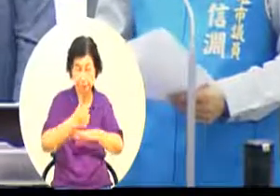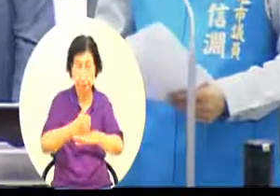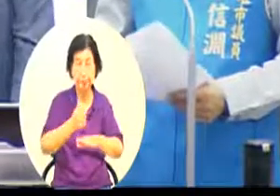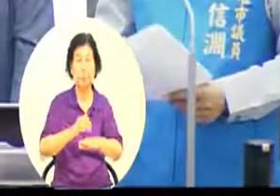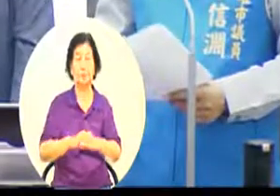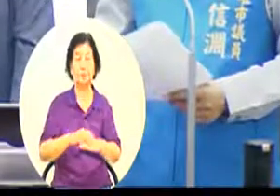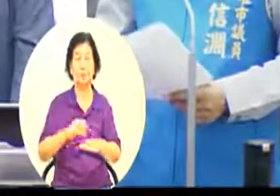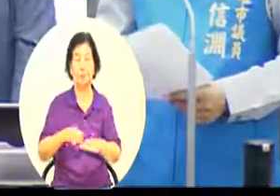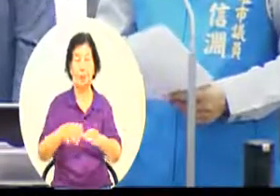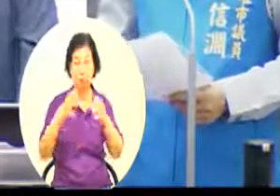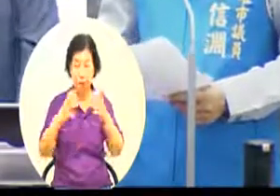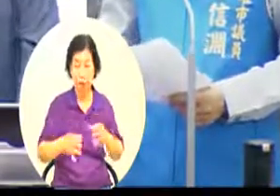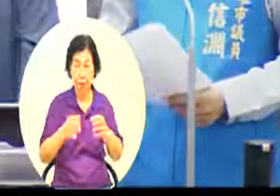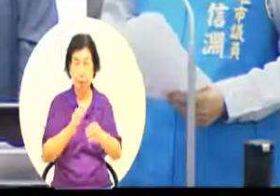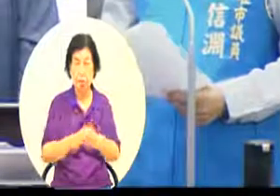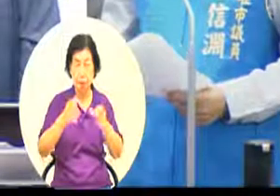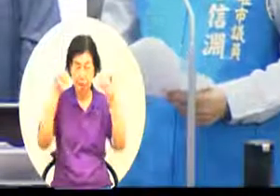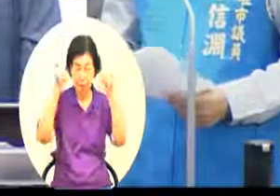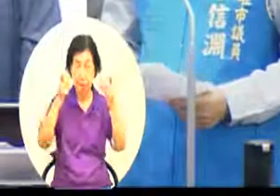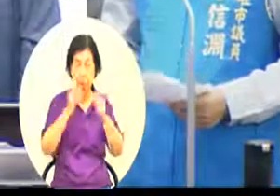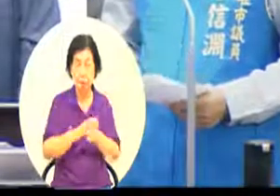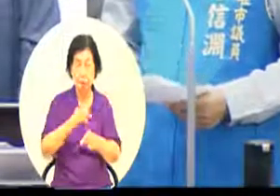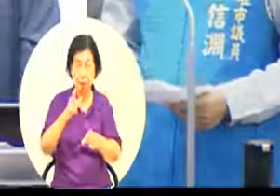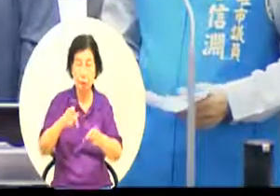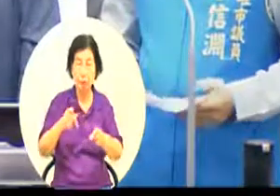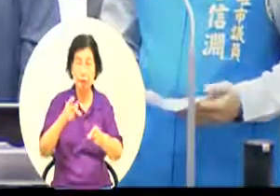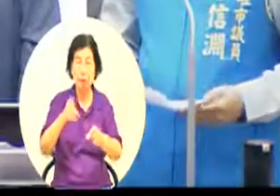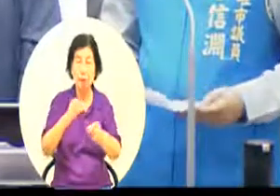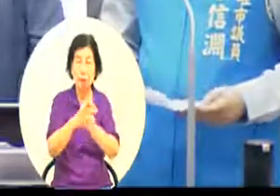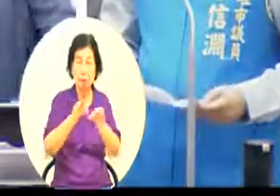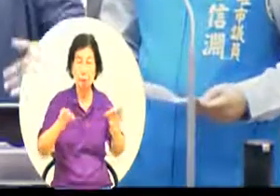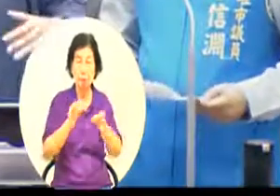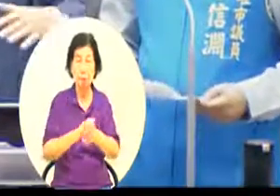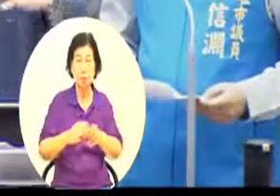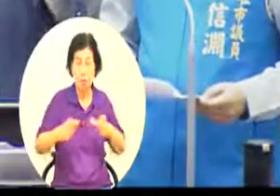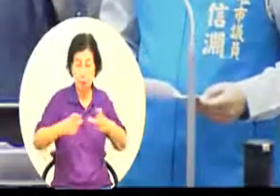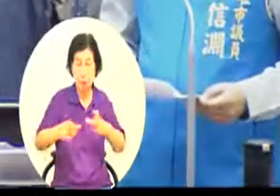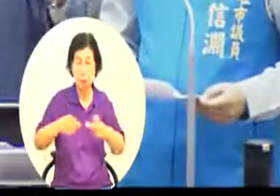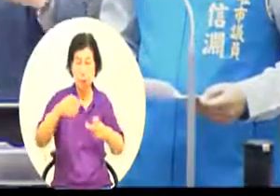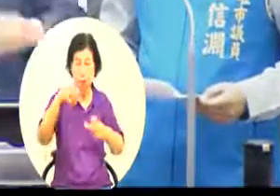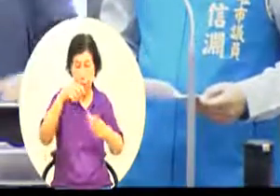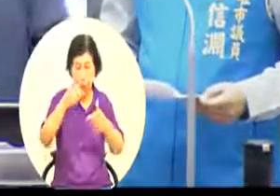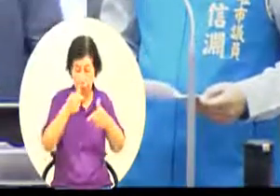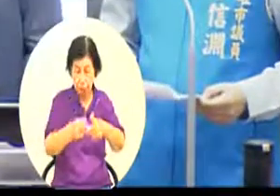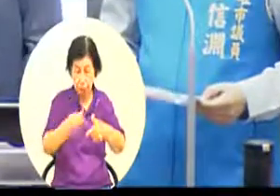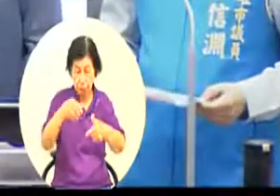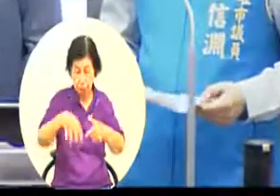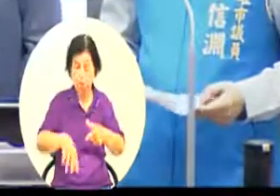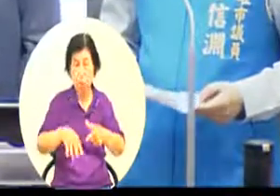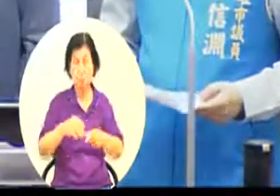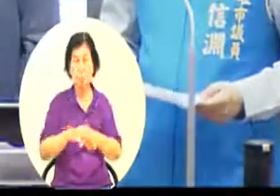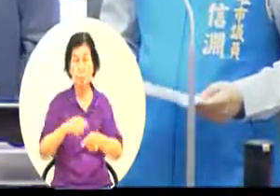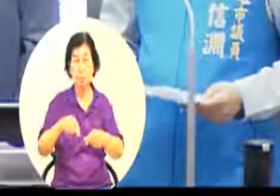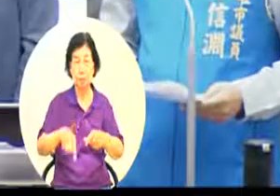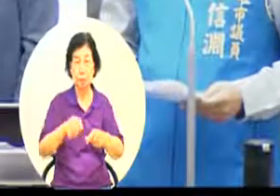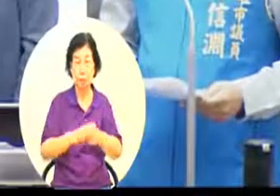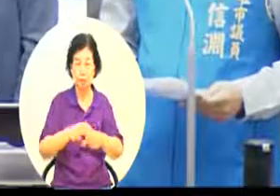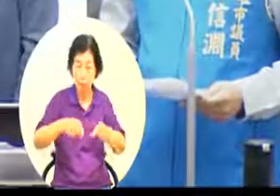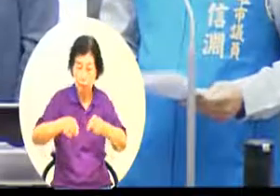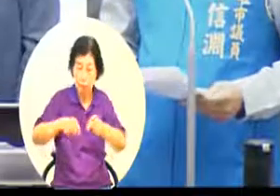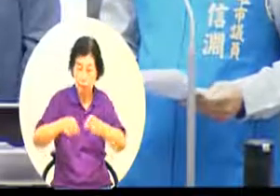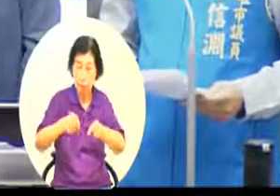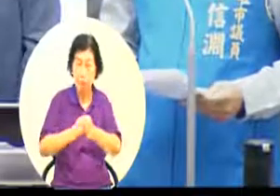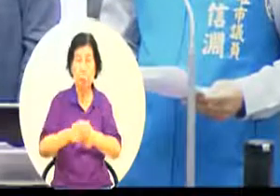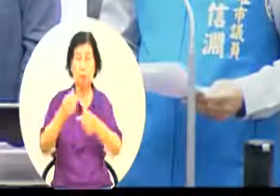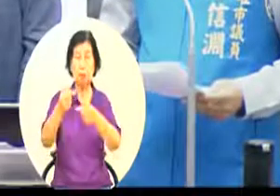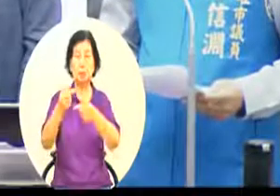区的一个发展，到现在我们的科学园区才慢慢的具有规模。那我要